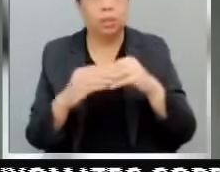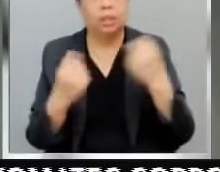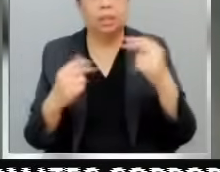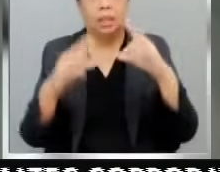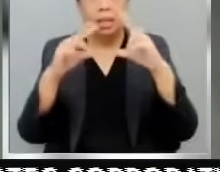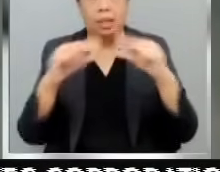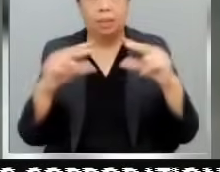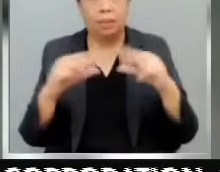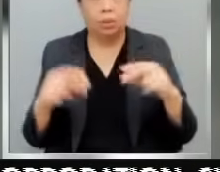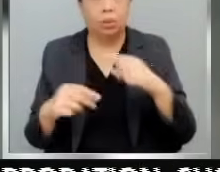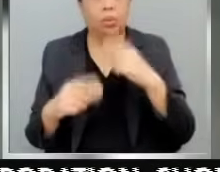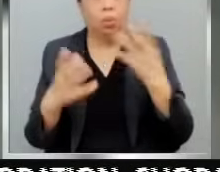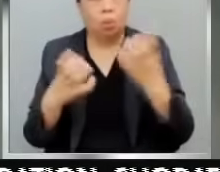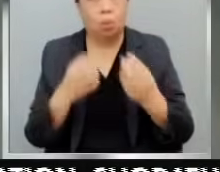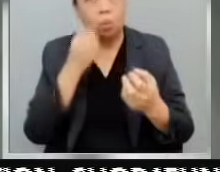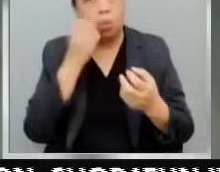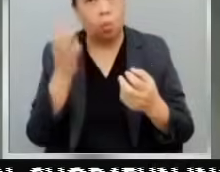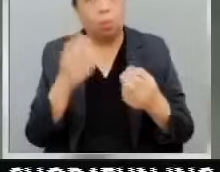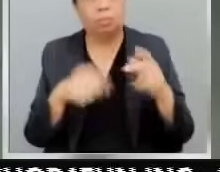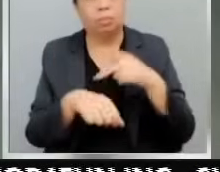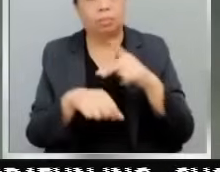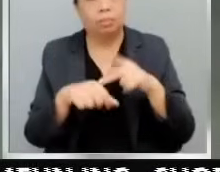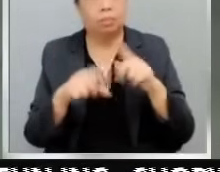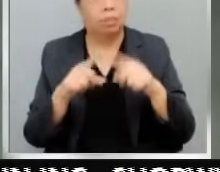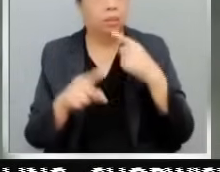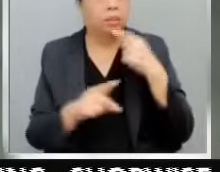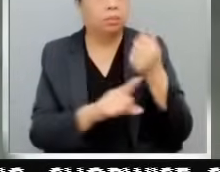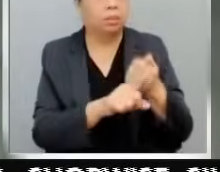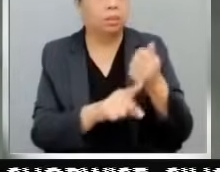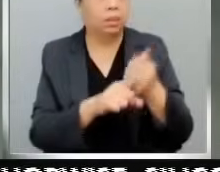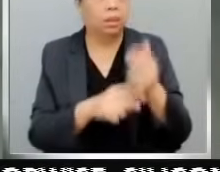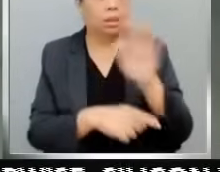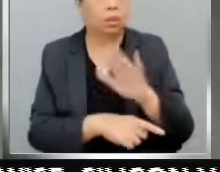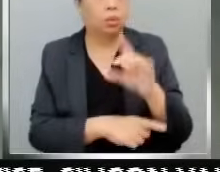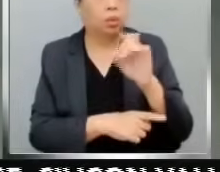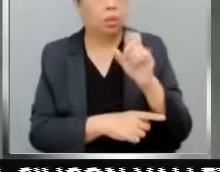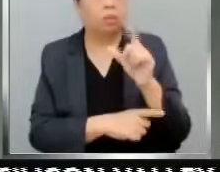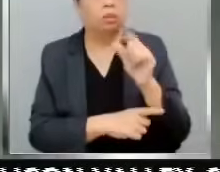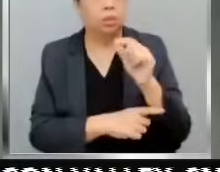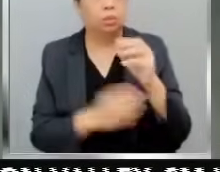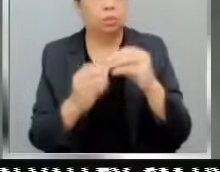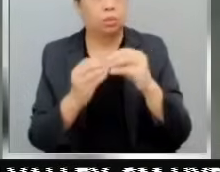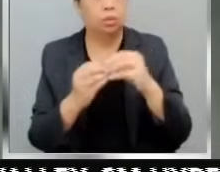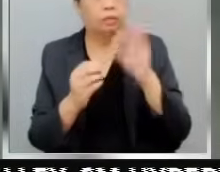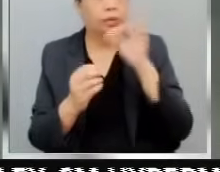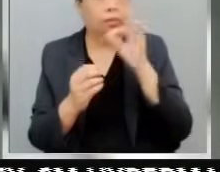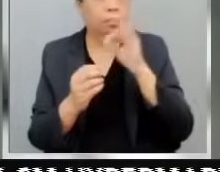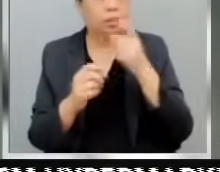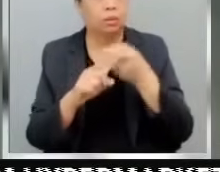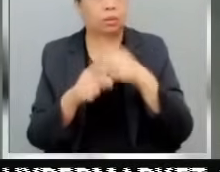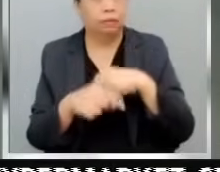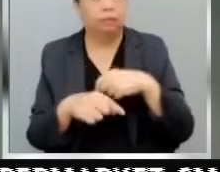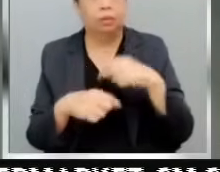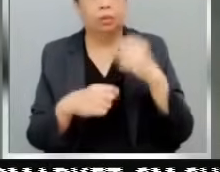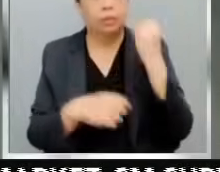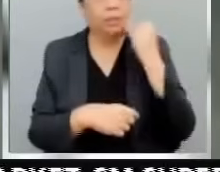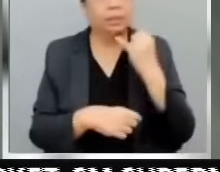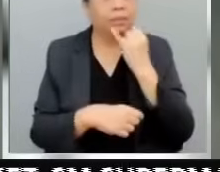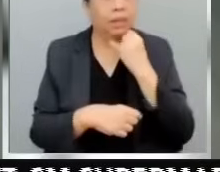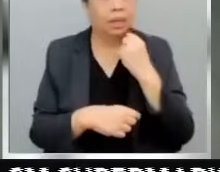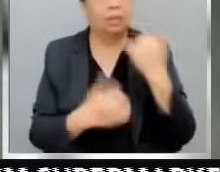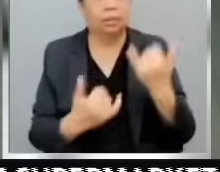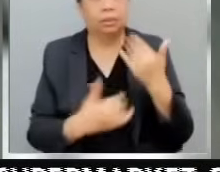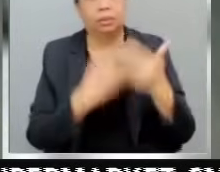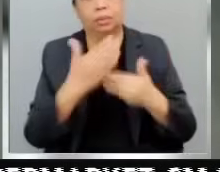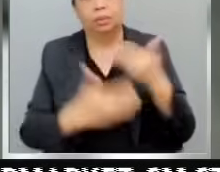nang umuwi ng Pilipinas. Pero ayon sa kanya, nasa 120 pa na mga Pilipino mula sa bansang Israel ang nagpo-proseso na ngayon